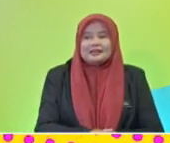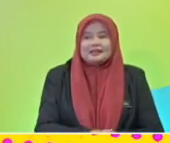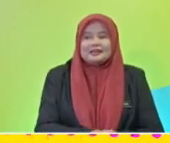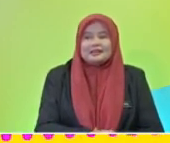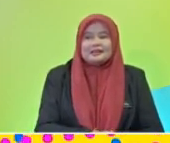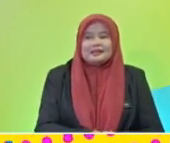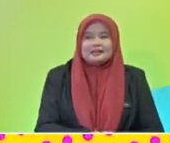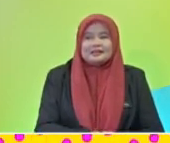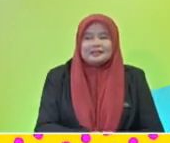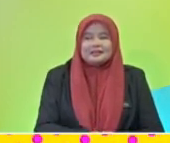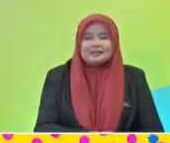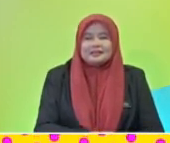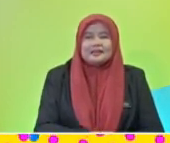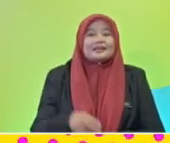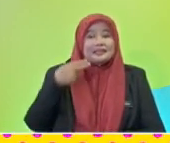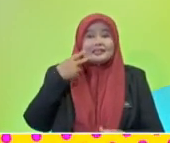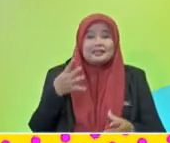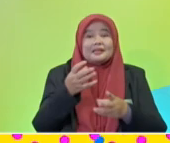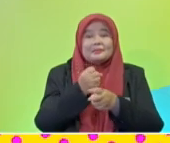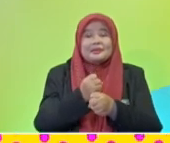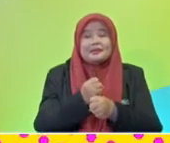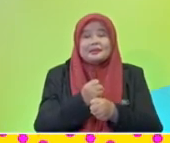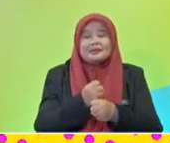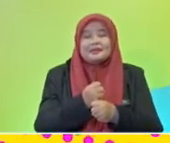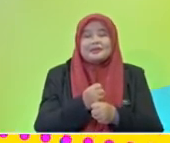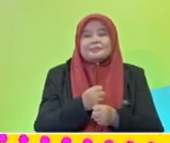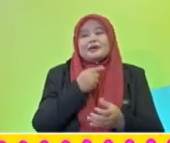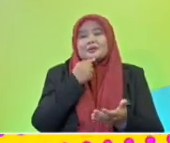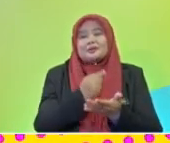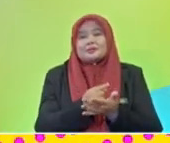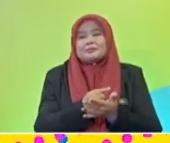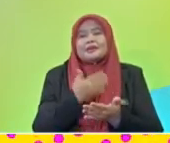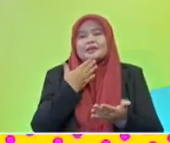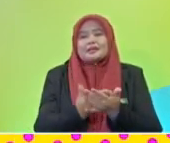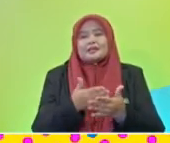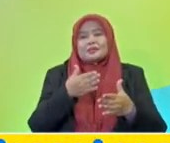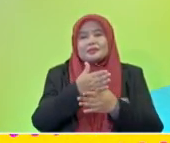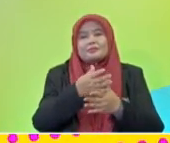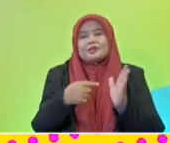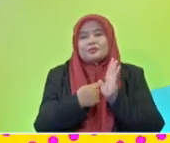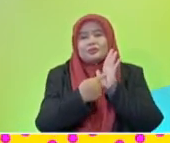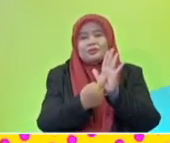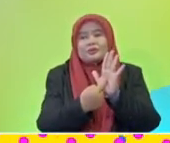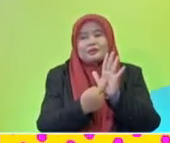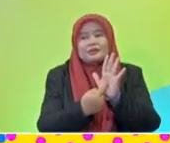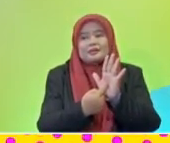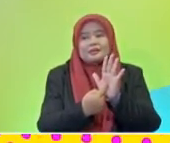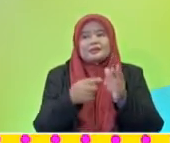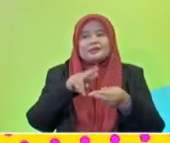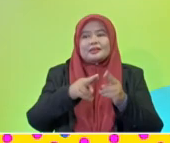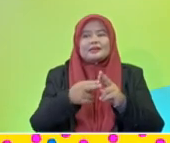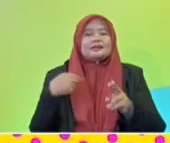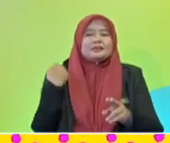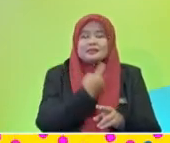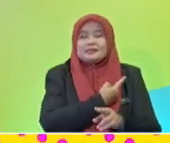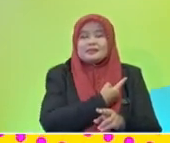Hasana dah dapat dapat dah dapat Ok Bagus Baiklah Baiklah kita teruskan boleh tak tunjuk rakan-rakan kita